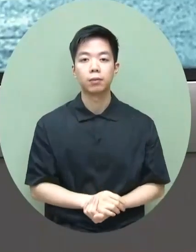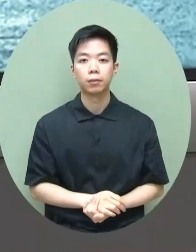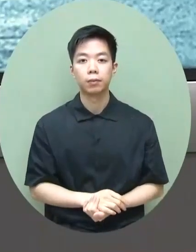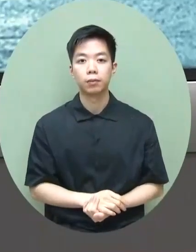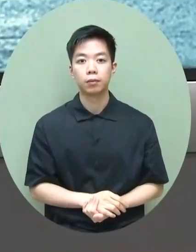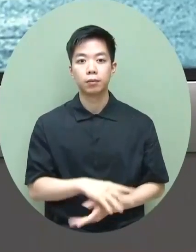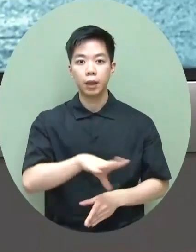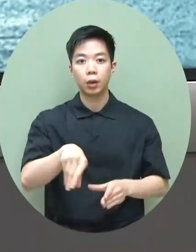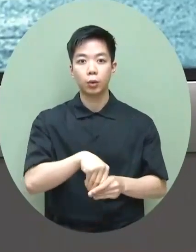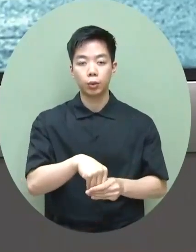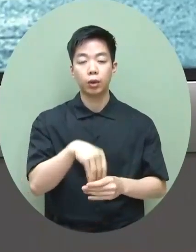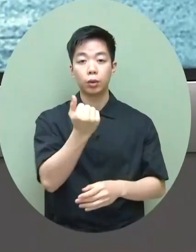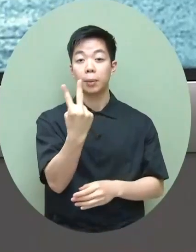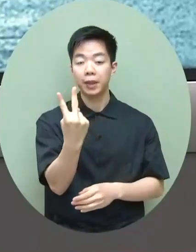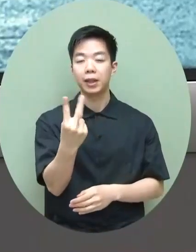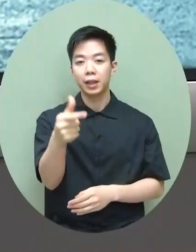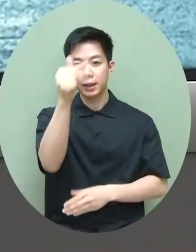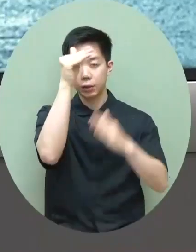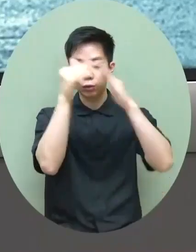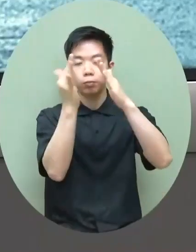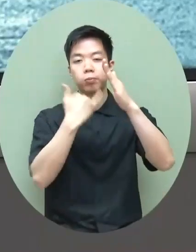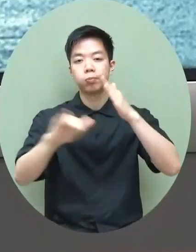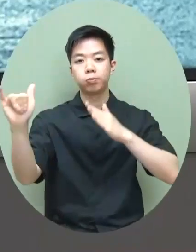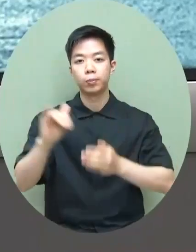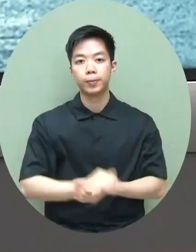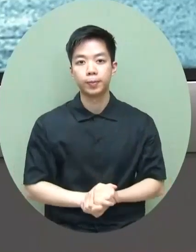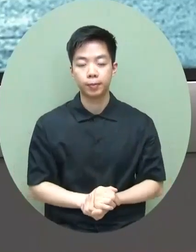的。第五波疫情至今就共有